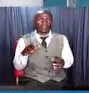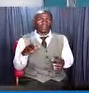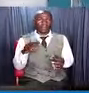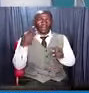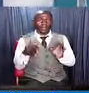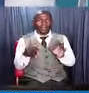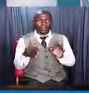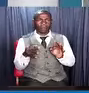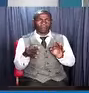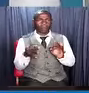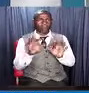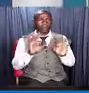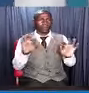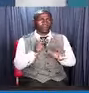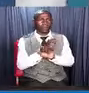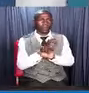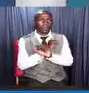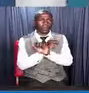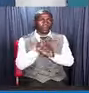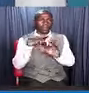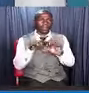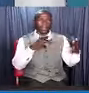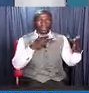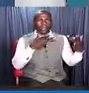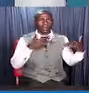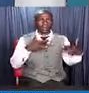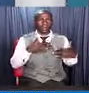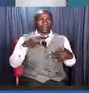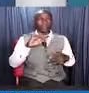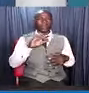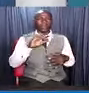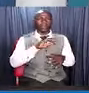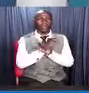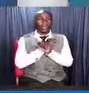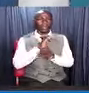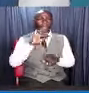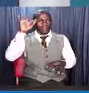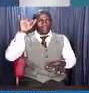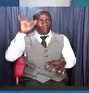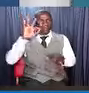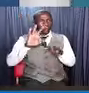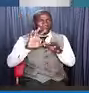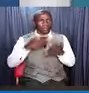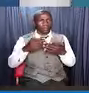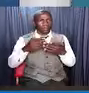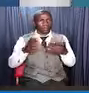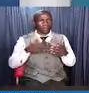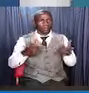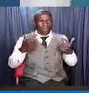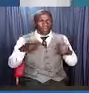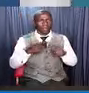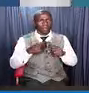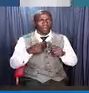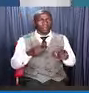Akikuta hakuna watchman. If they see that there's no watchman guard, ni imani. The watchman is the faith. Hata ishara hizo zije, even when the signs lakini